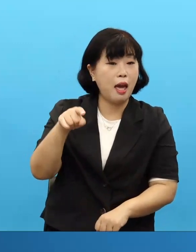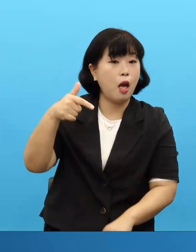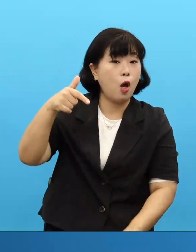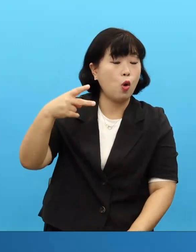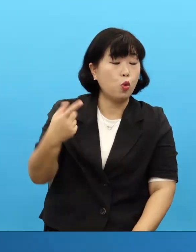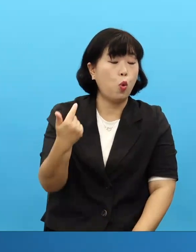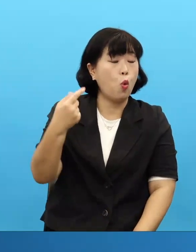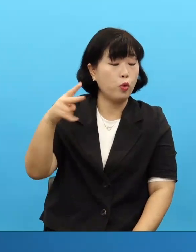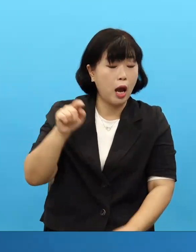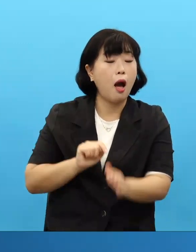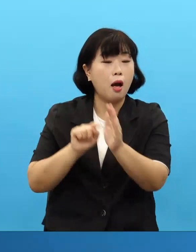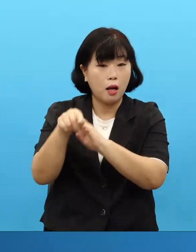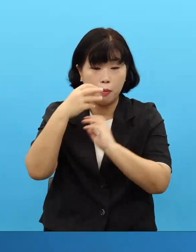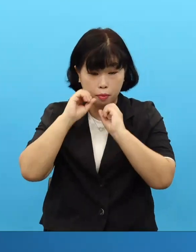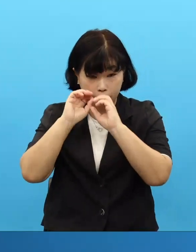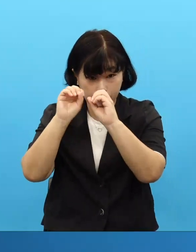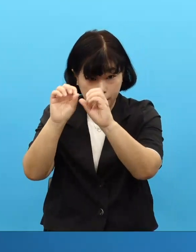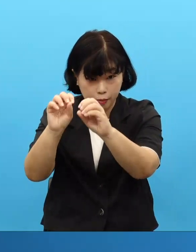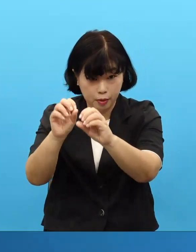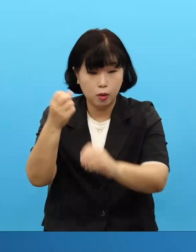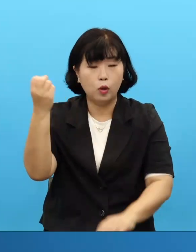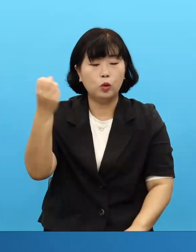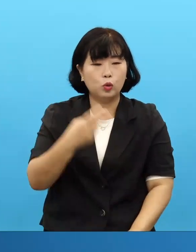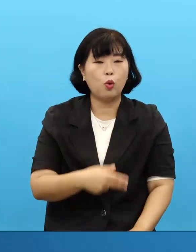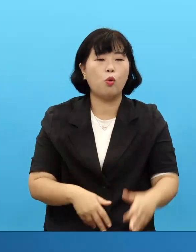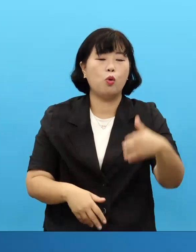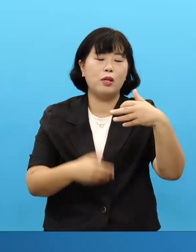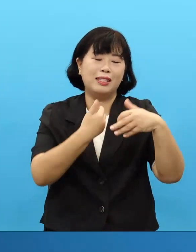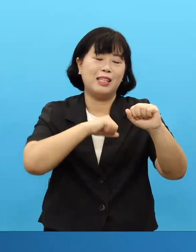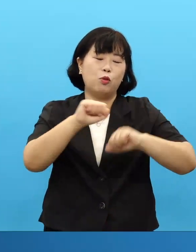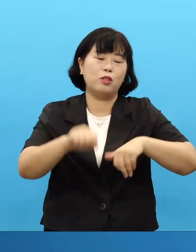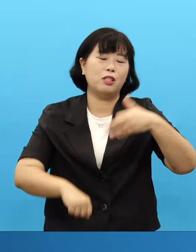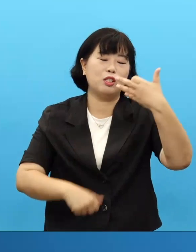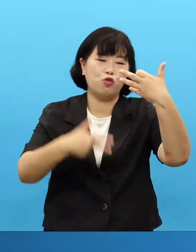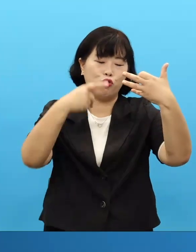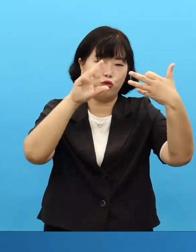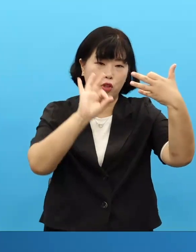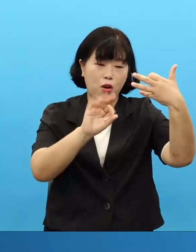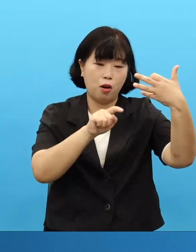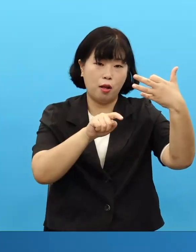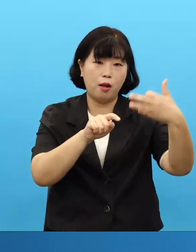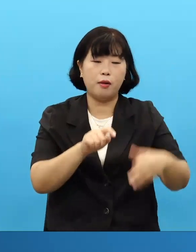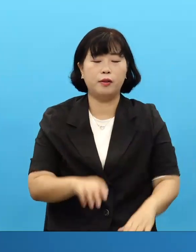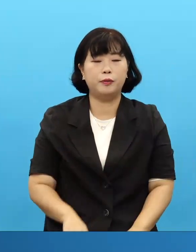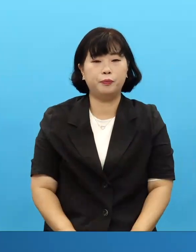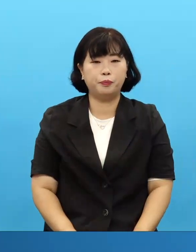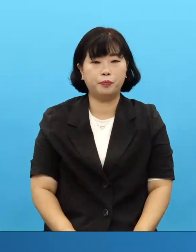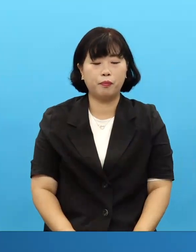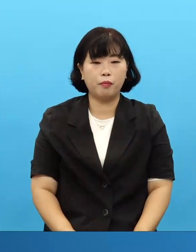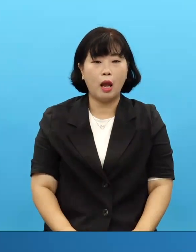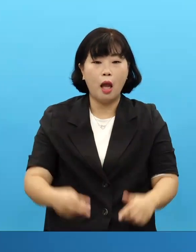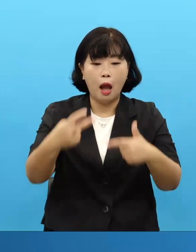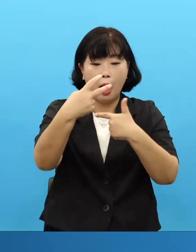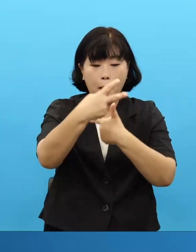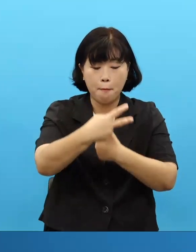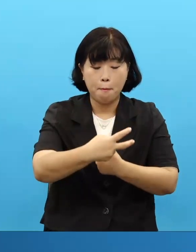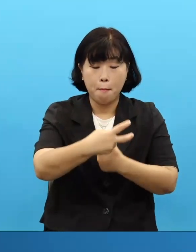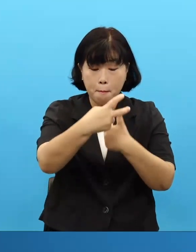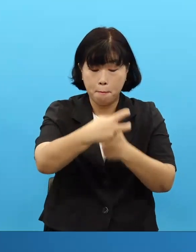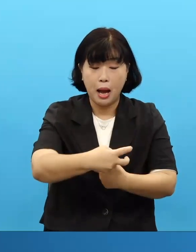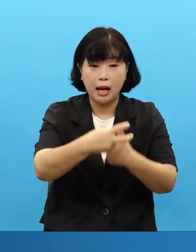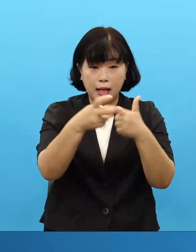7절에 보면 마가다라고 있는데 그대로 났죠? And also before the Tyrannus movement, Acts 19, 1 through 7, the same works arose in Mark's upper